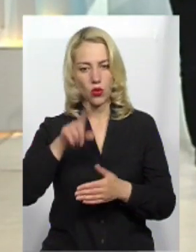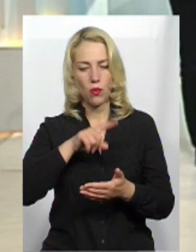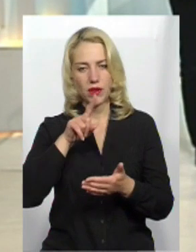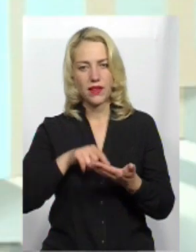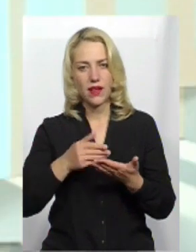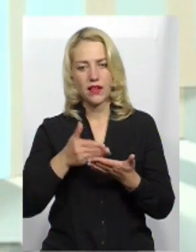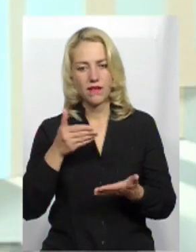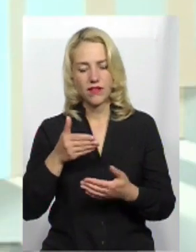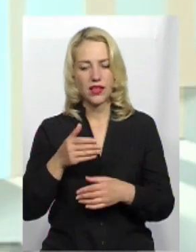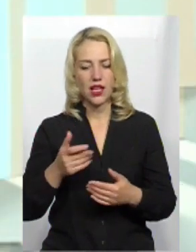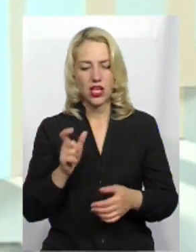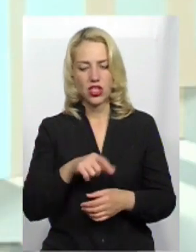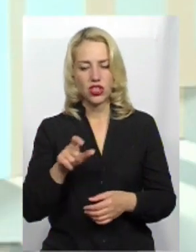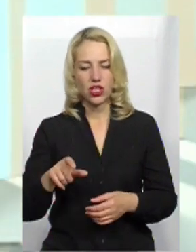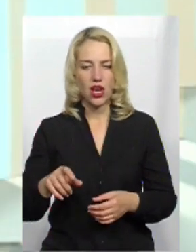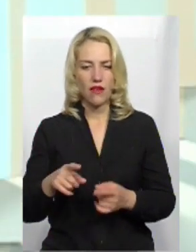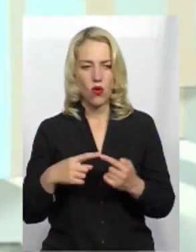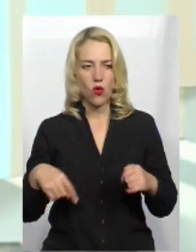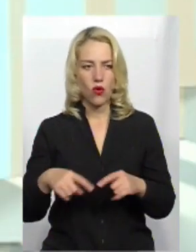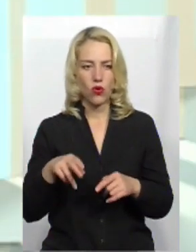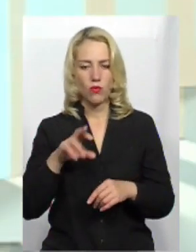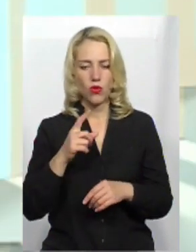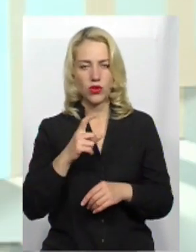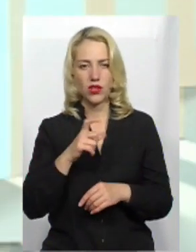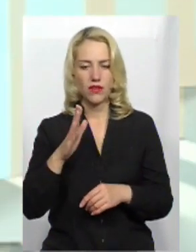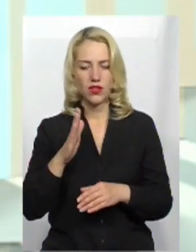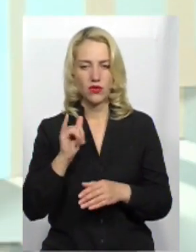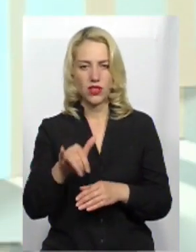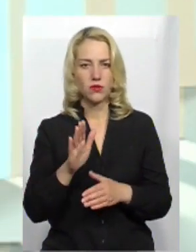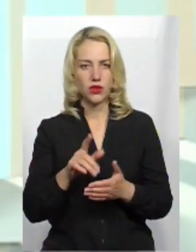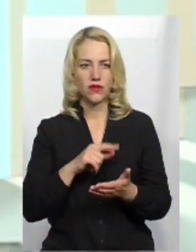від жителів округу. По хвилині у вас буде для відповіді.